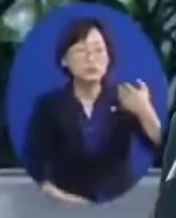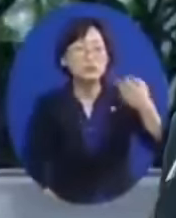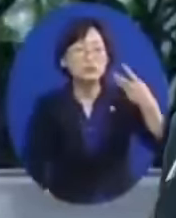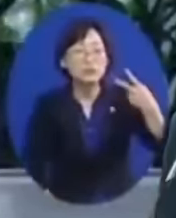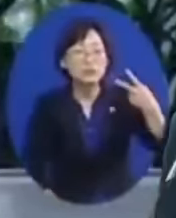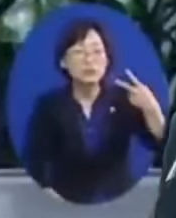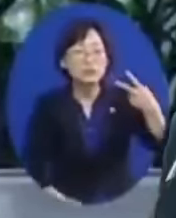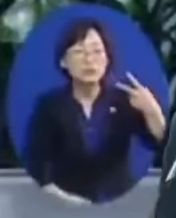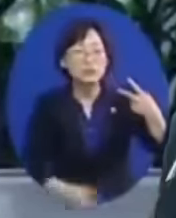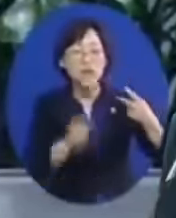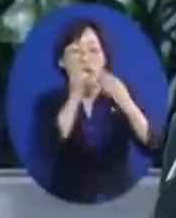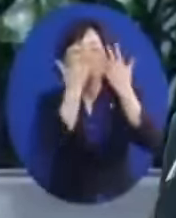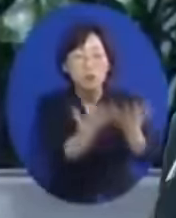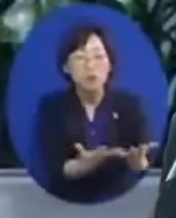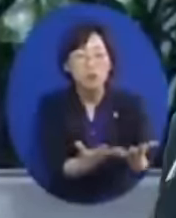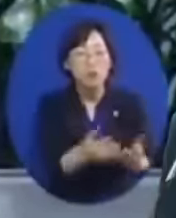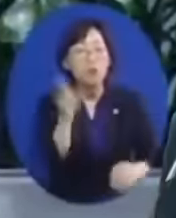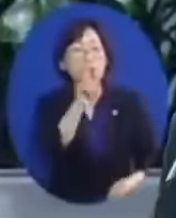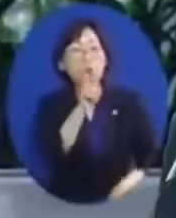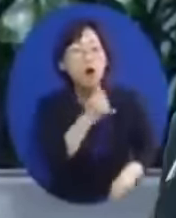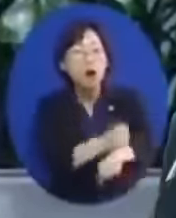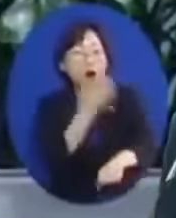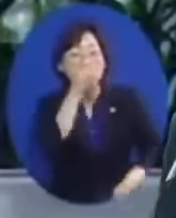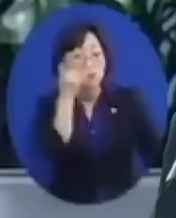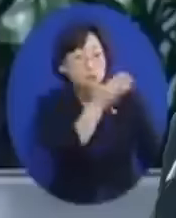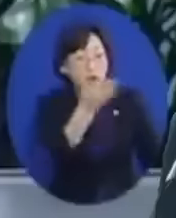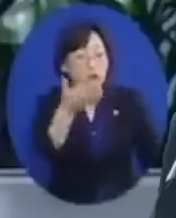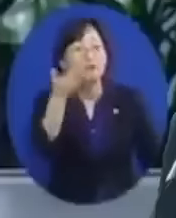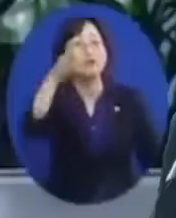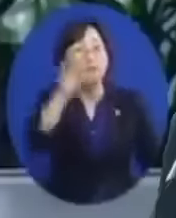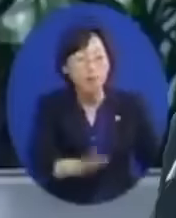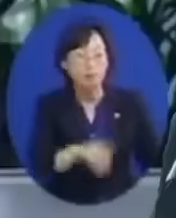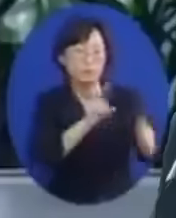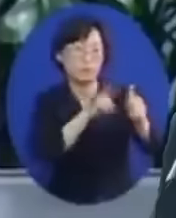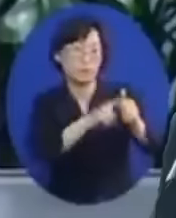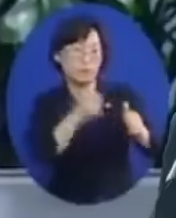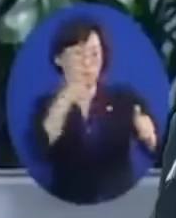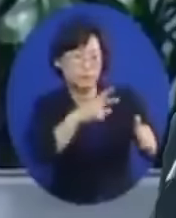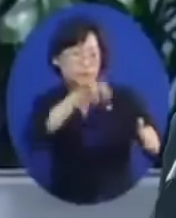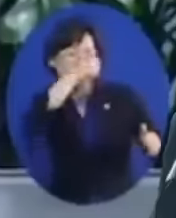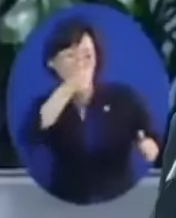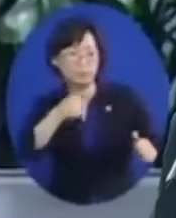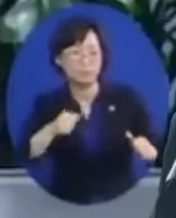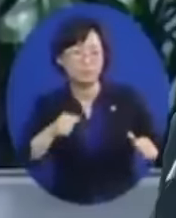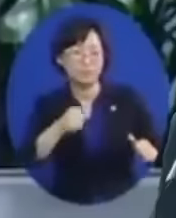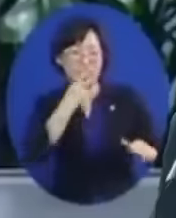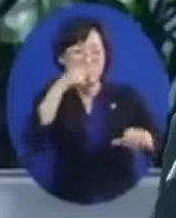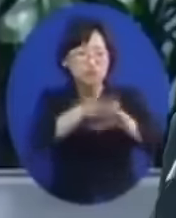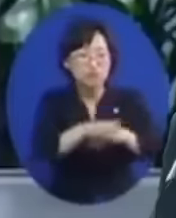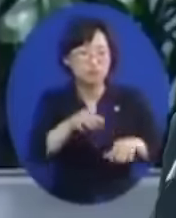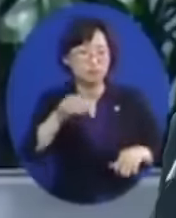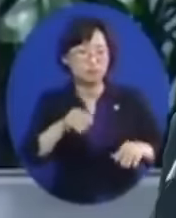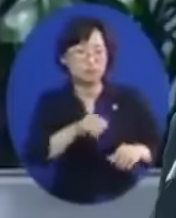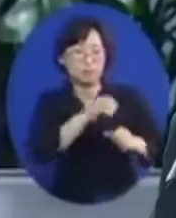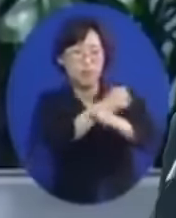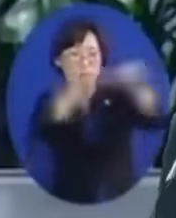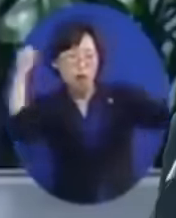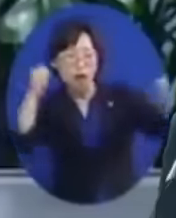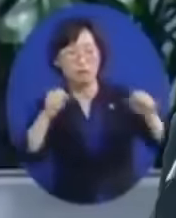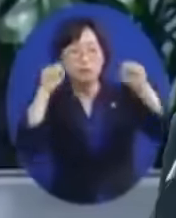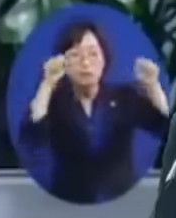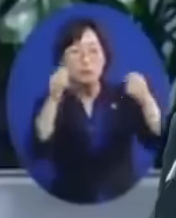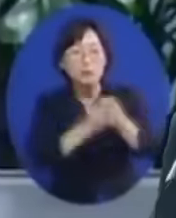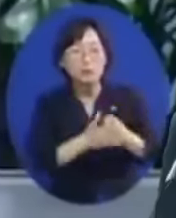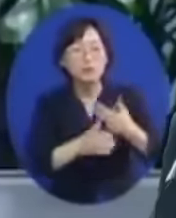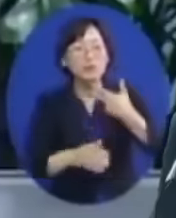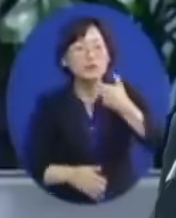세상에 나왔으니 뭘 하겠습니까? 그러나 그는 또다시 흑인 민족 해방운동을 전개해서 76세에